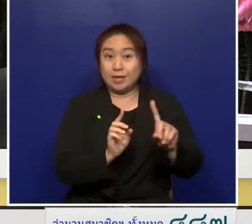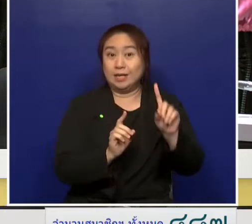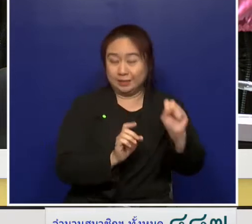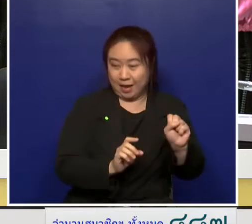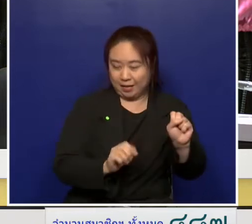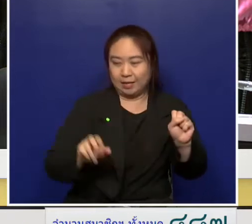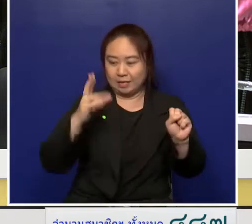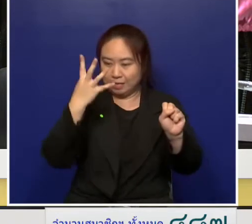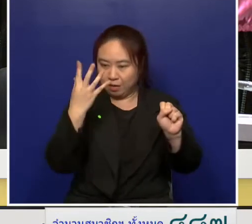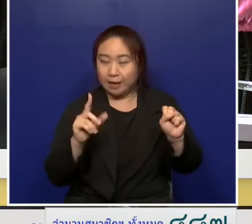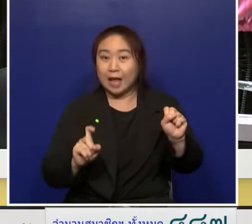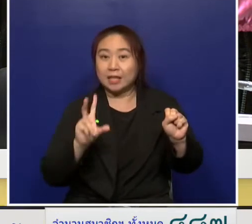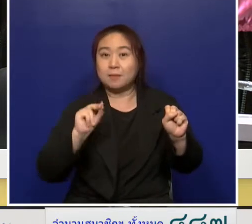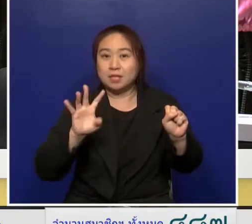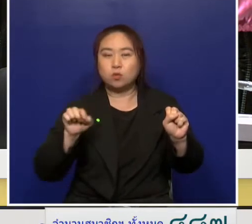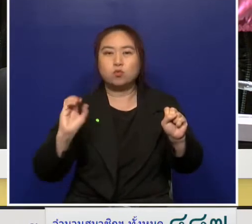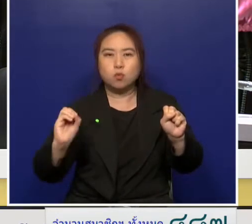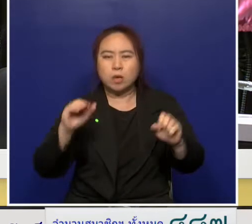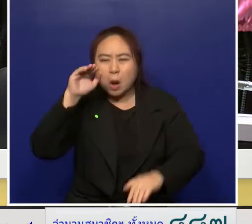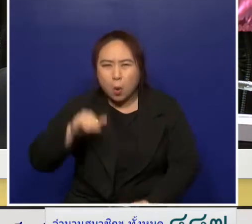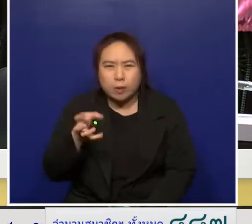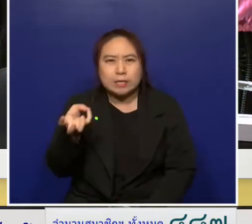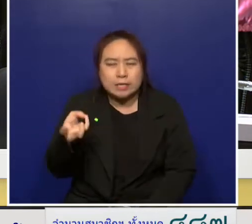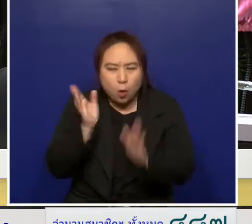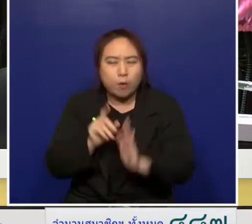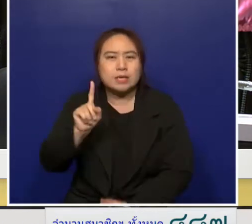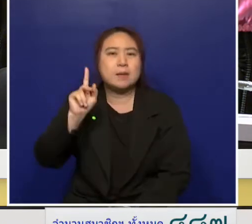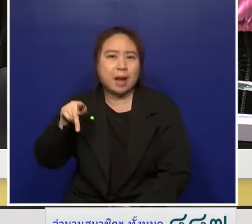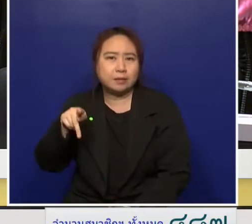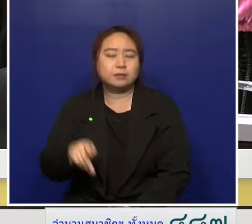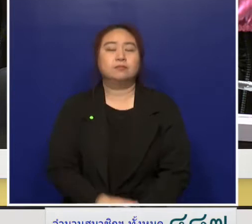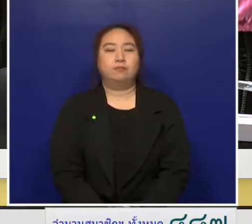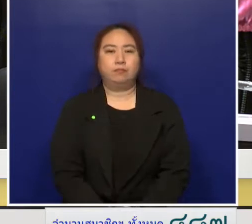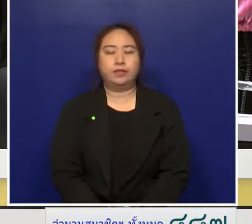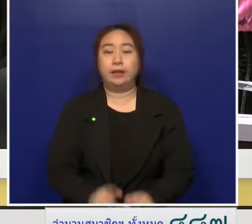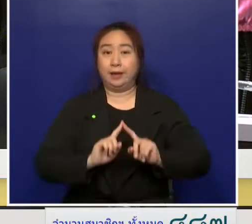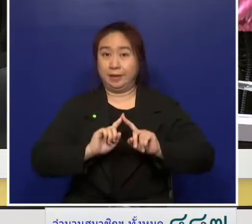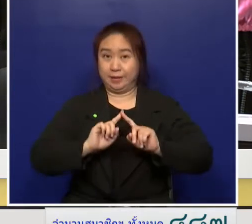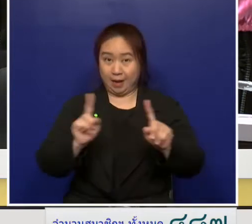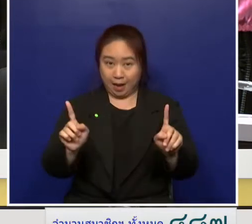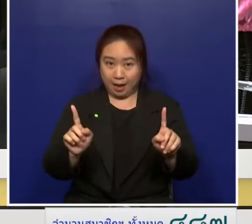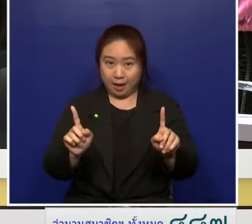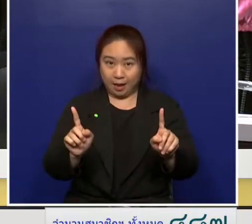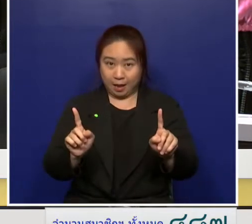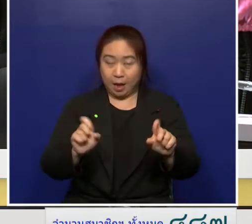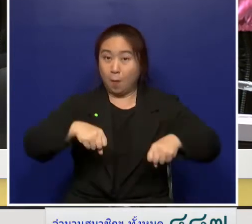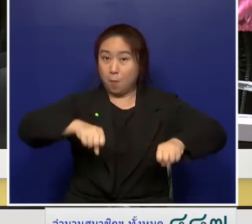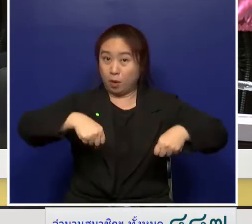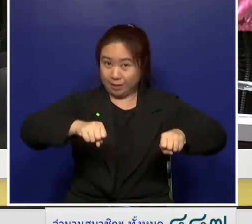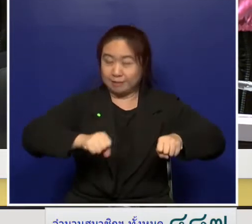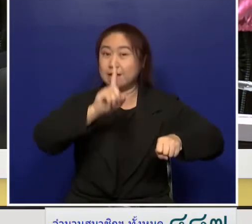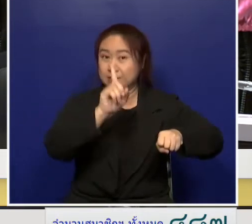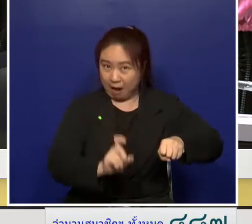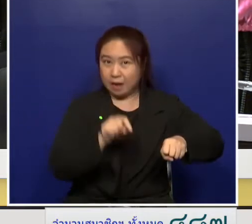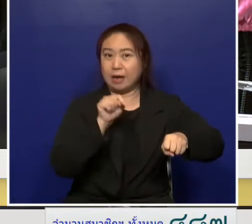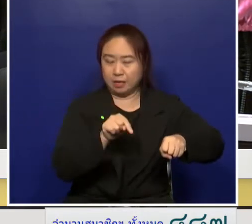จะแตกต่างกันหรือรถลงแค่ 1,000 คนเท่านั้นค่ะแต่อัราการตายจากจักรยานยนต์ค่ทมาท